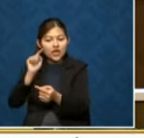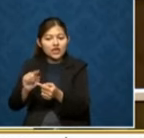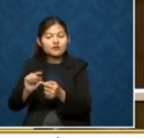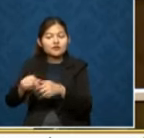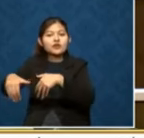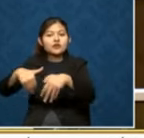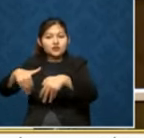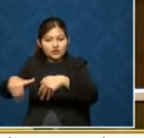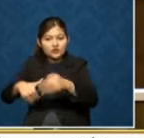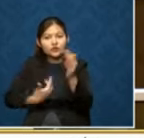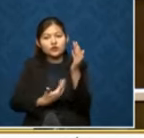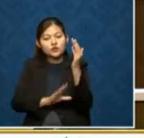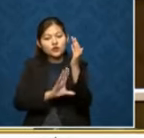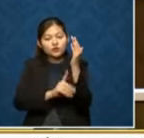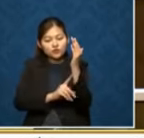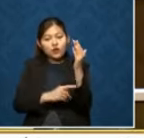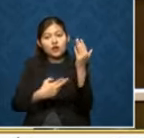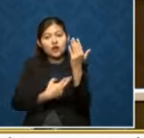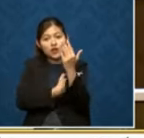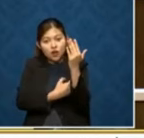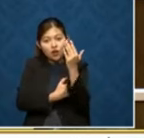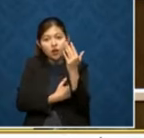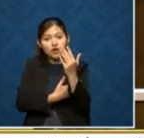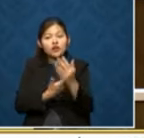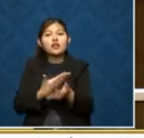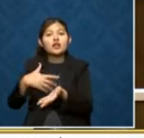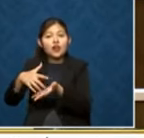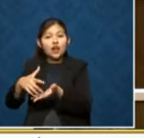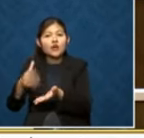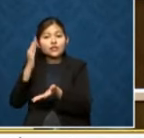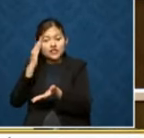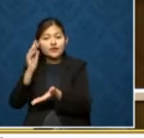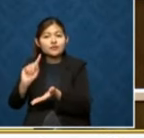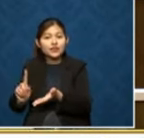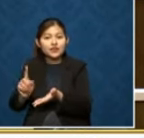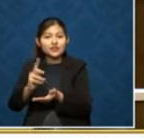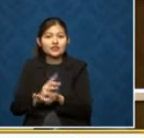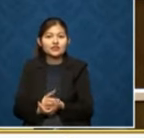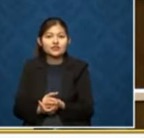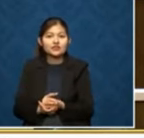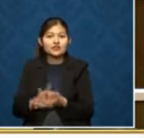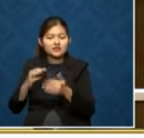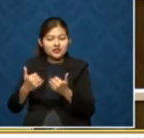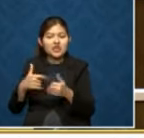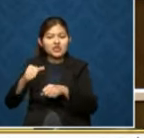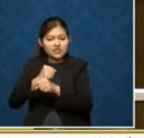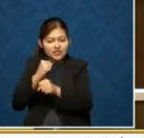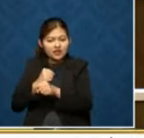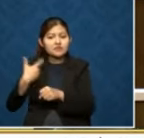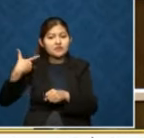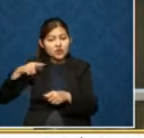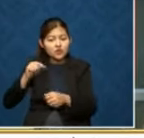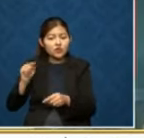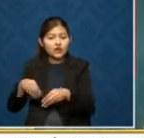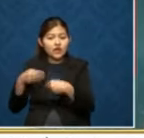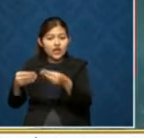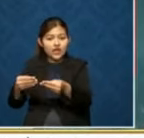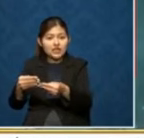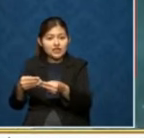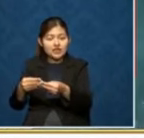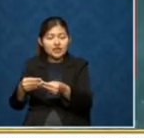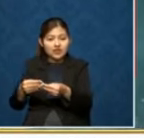องและจังหวัดชุมพรให้ทราบว่าในสิ่งนี้มันเป็นประโยชน์ให้กับท่านม